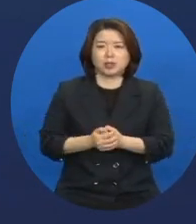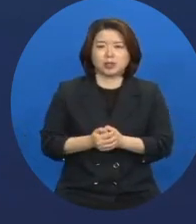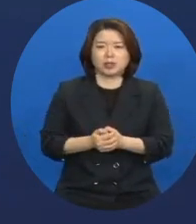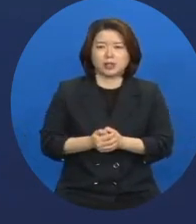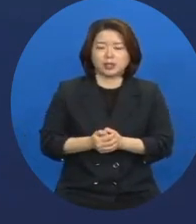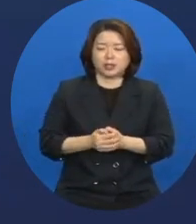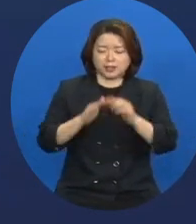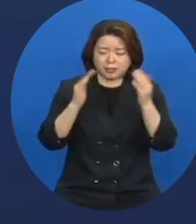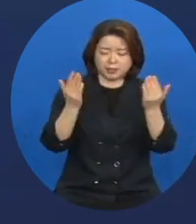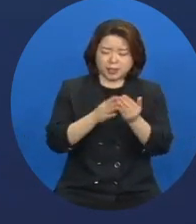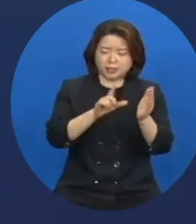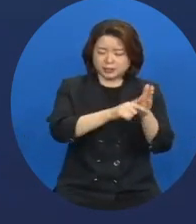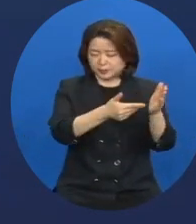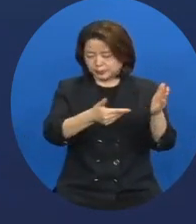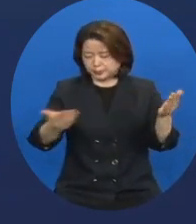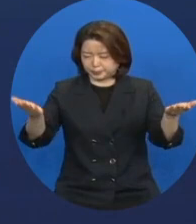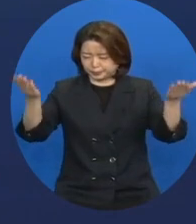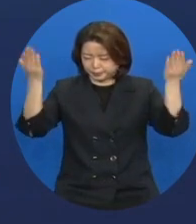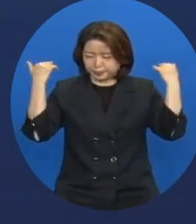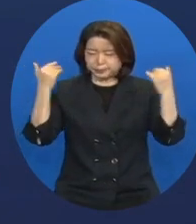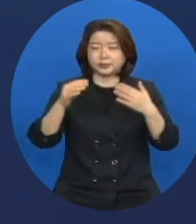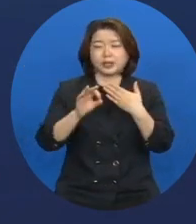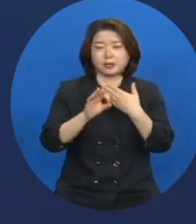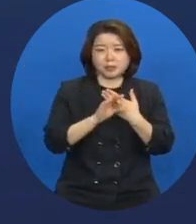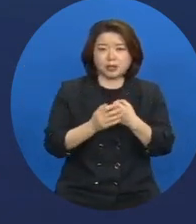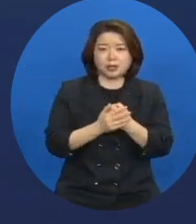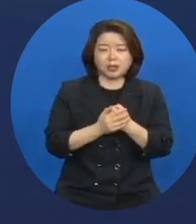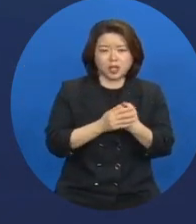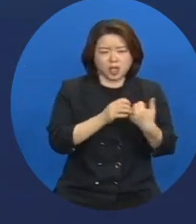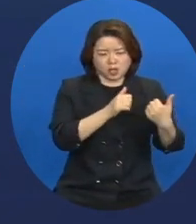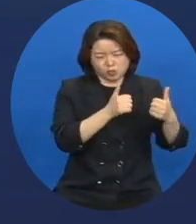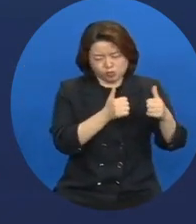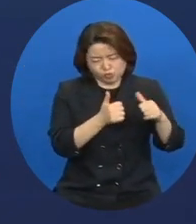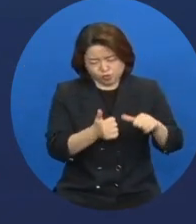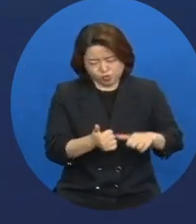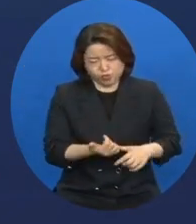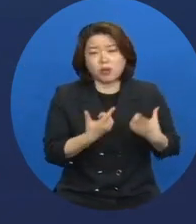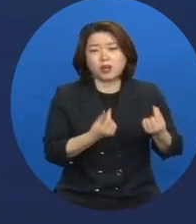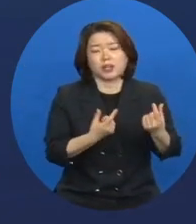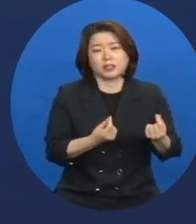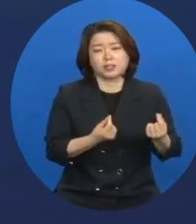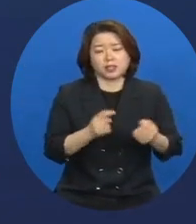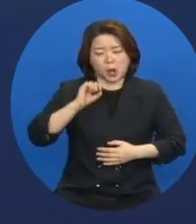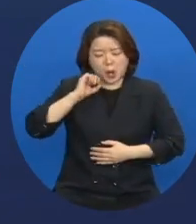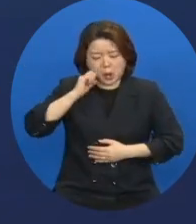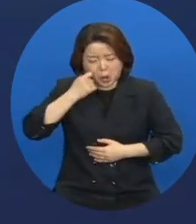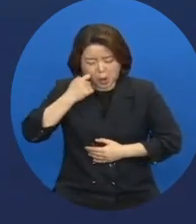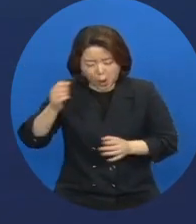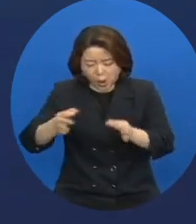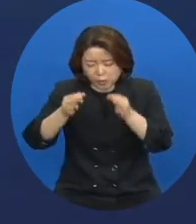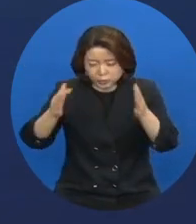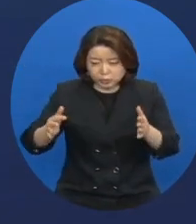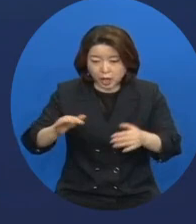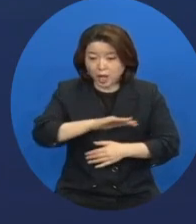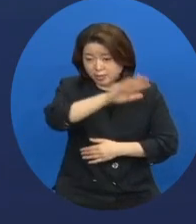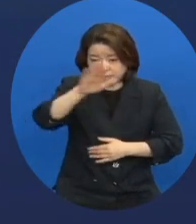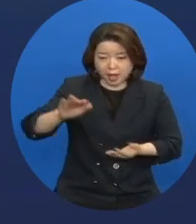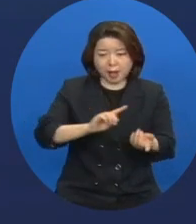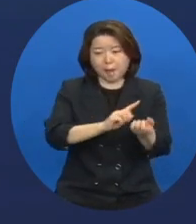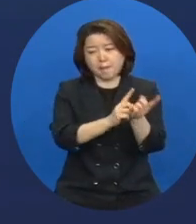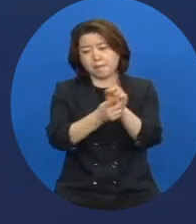보면 정말 죽을 것 같은 어려웠던 일, 힘들었던 순간 다 간증이